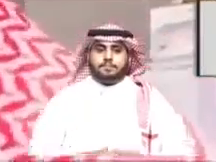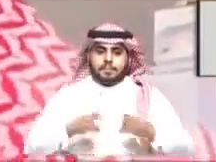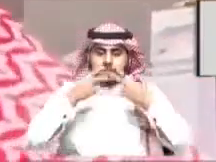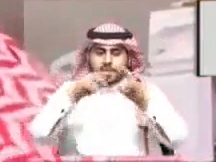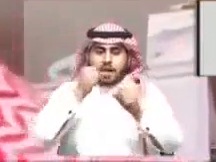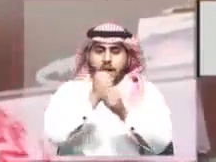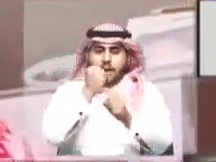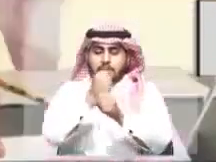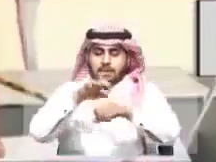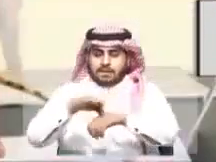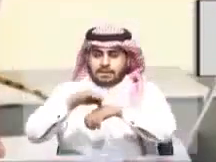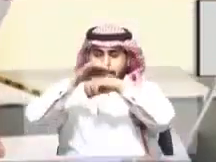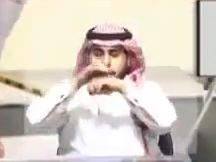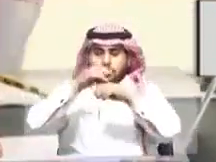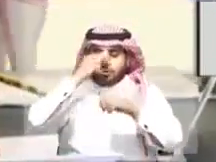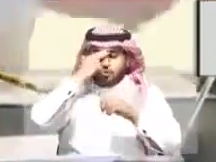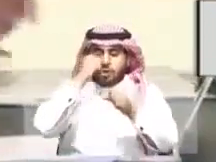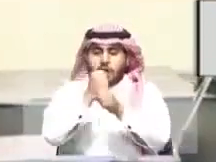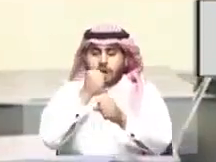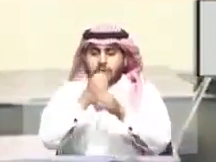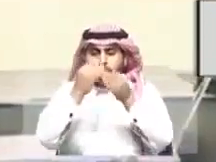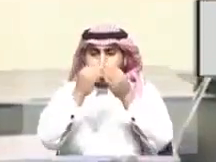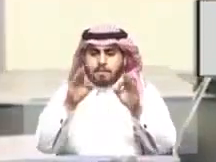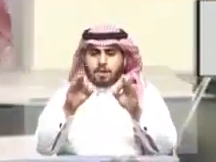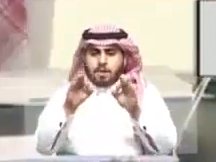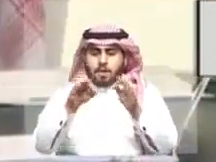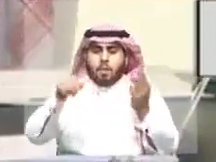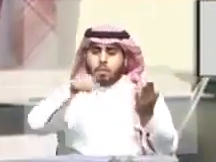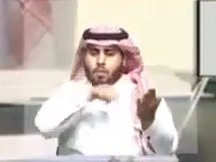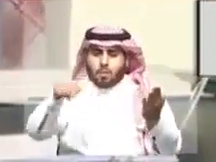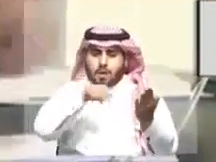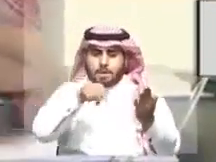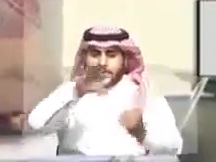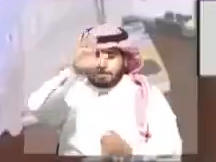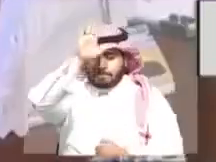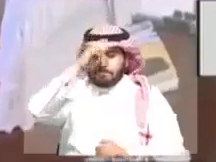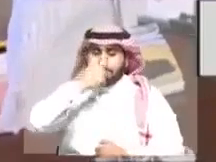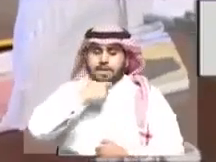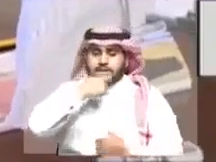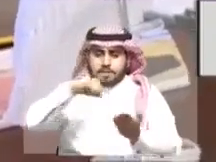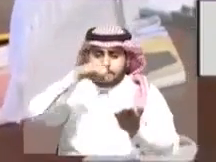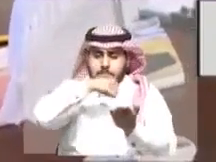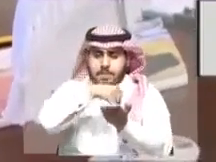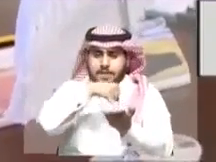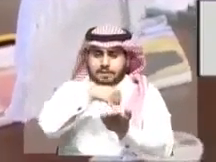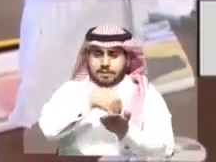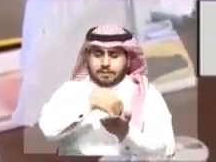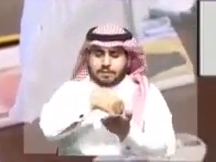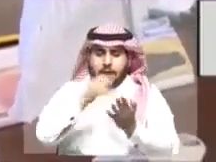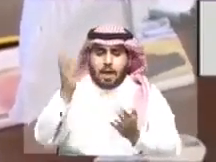استكمالا للدور الإنساني الذي تقوم به المملكة العربية السعودية، وقع مركز الملك سلمان للإغاثة والأعمال